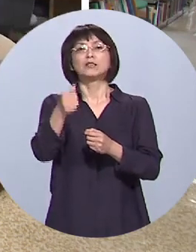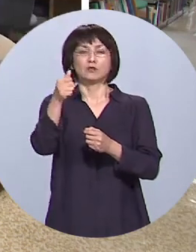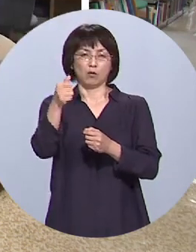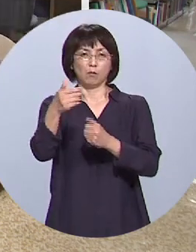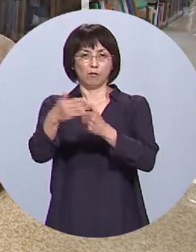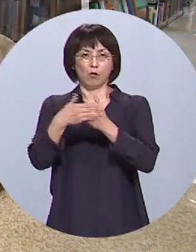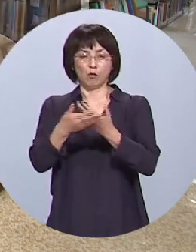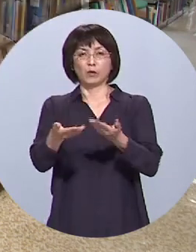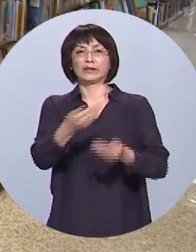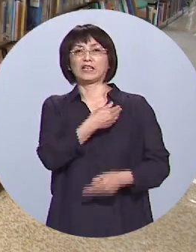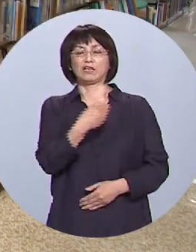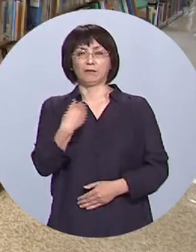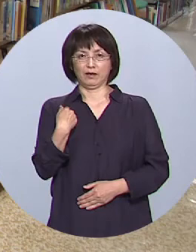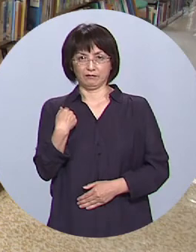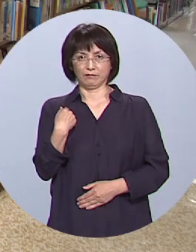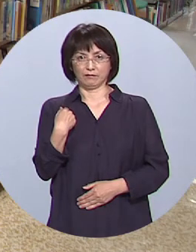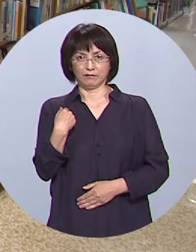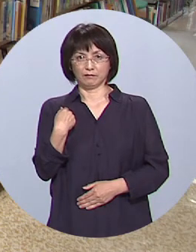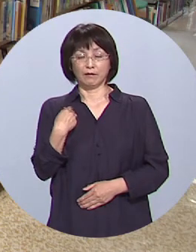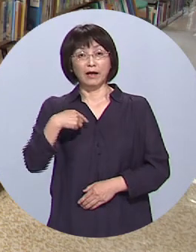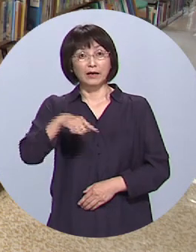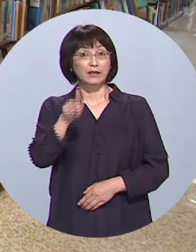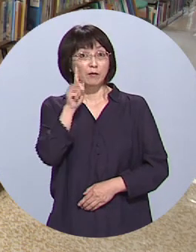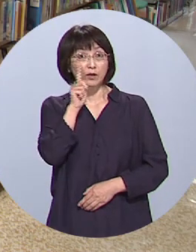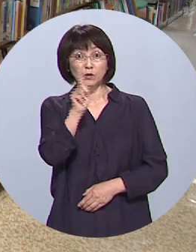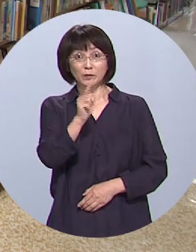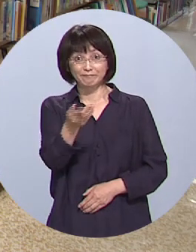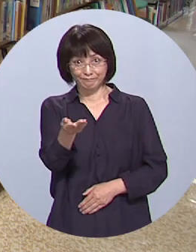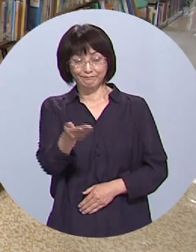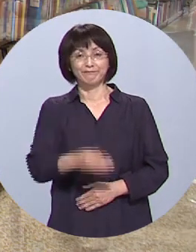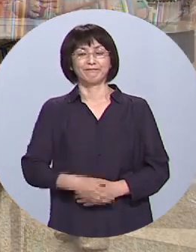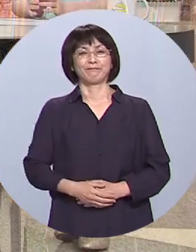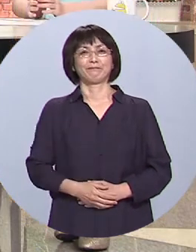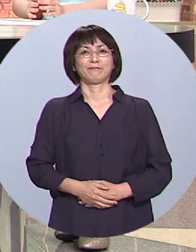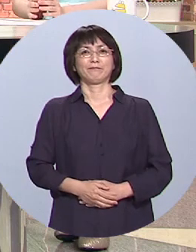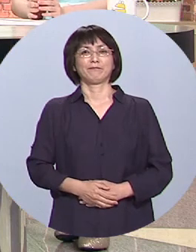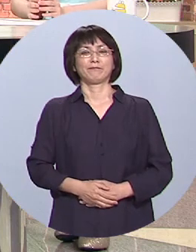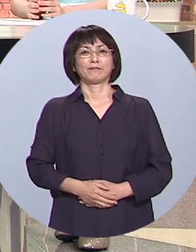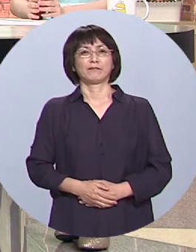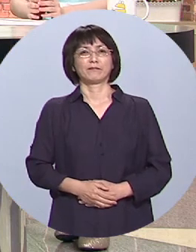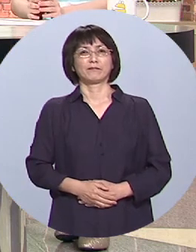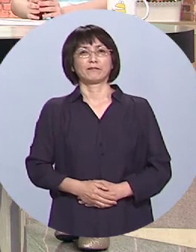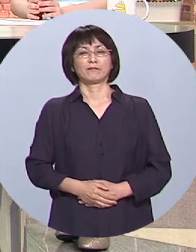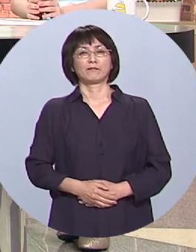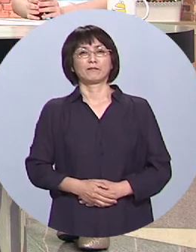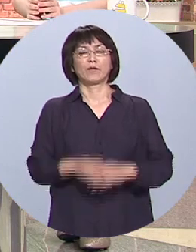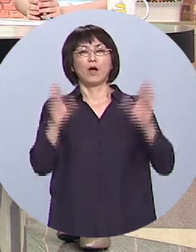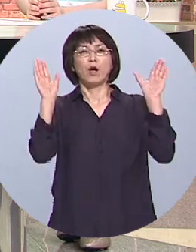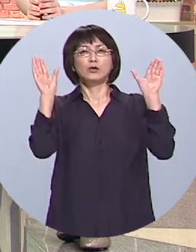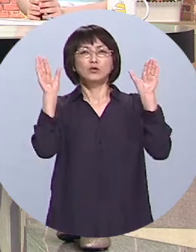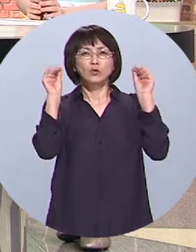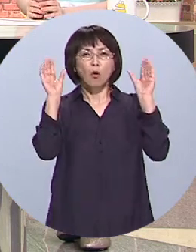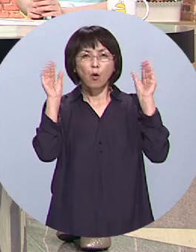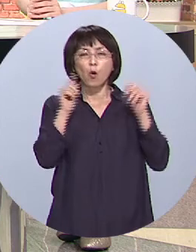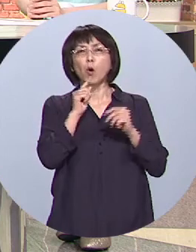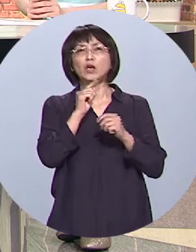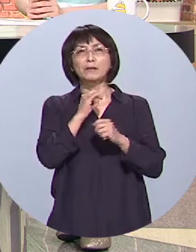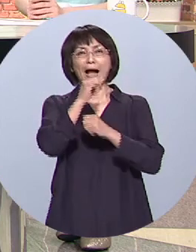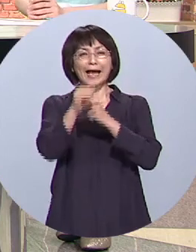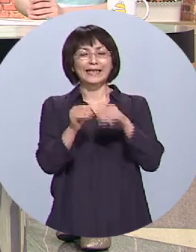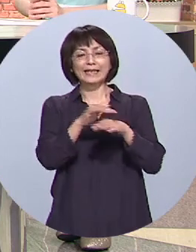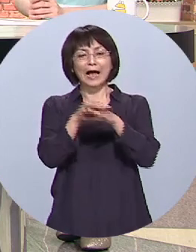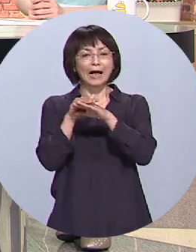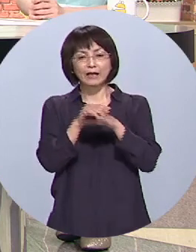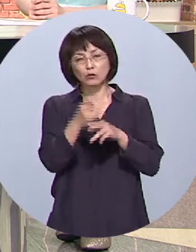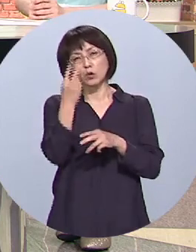たの知りたいを図書館で解決してみてはいかがでしょうか。 そうか、なんか情報って今インターネットで簡単に